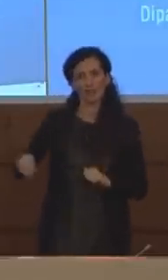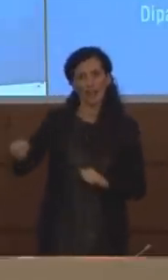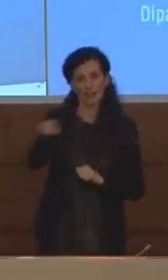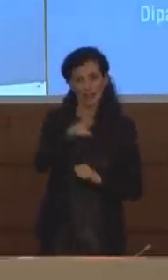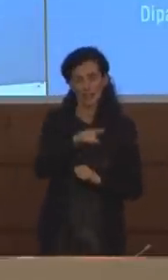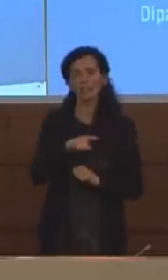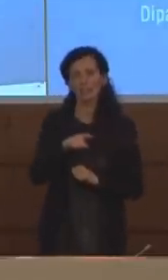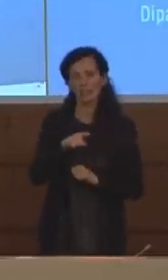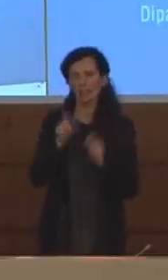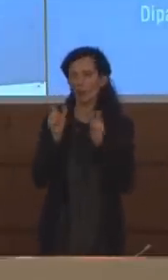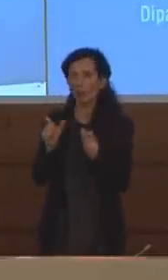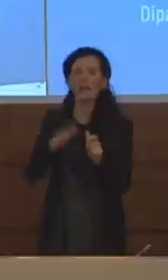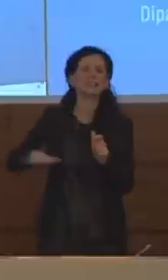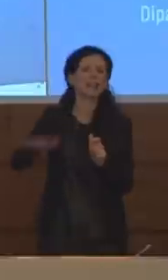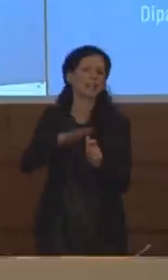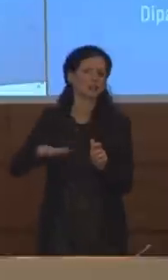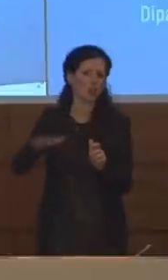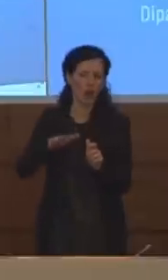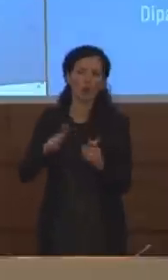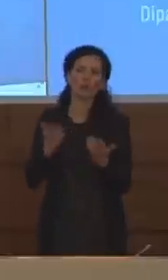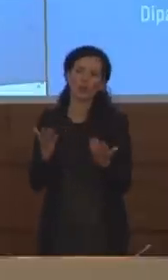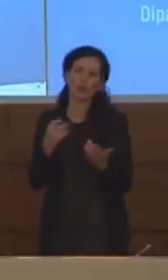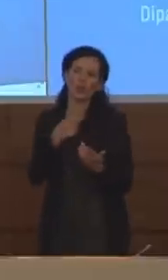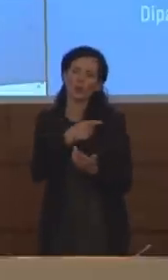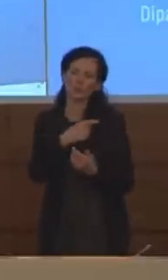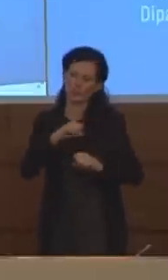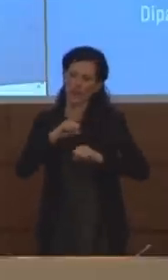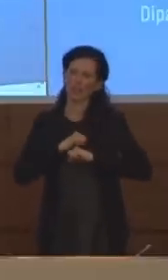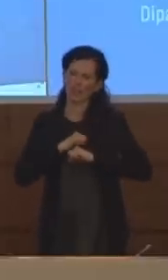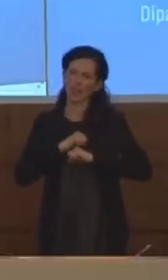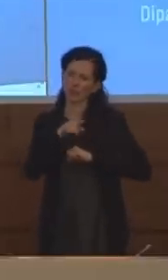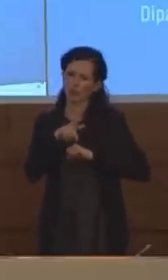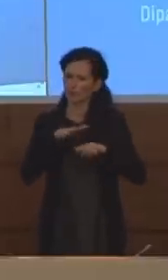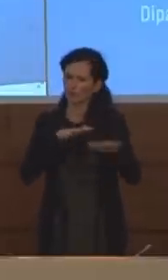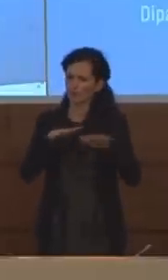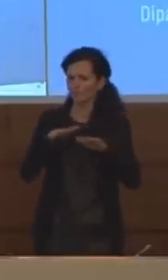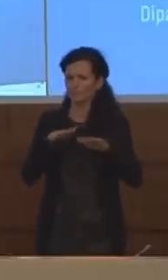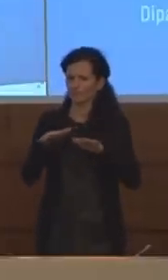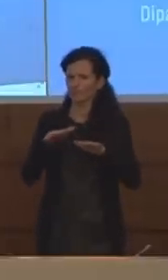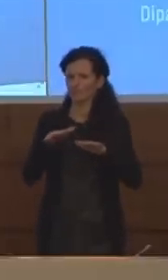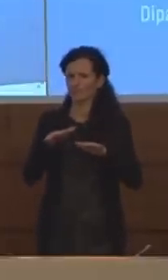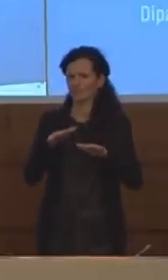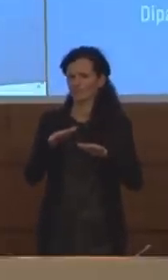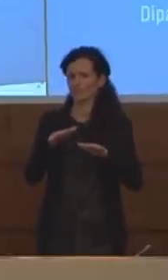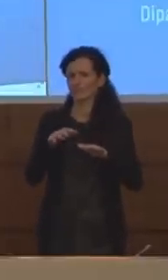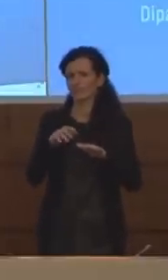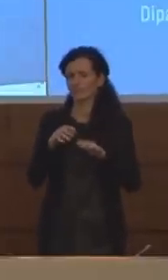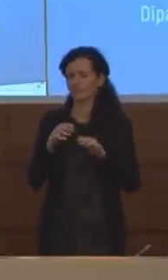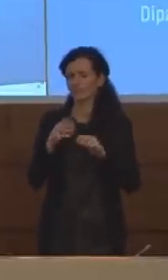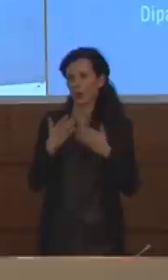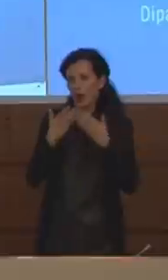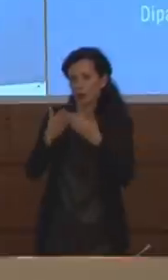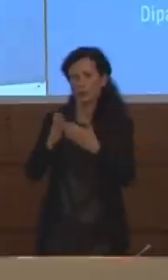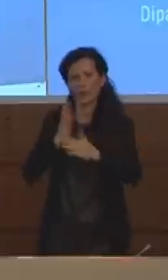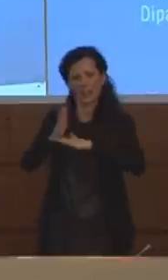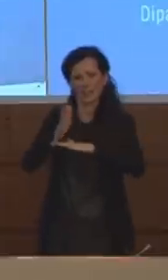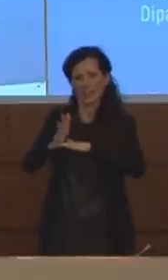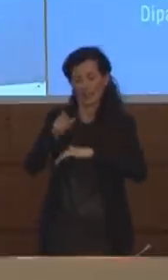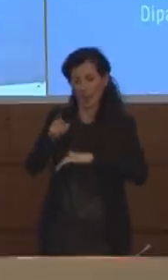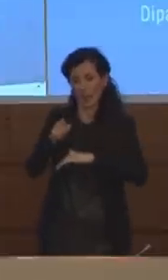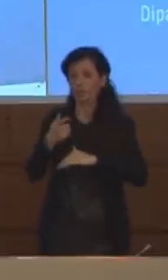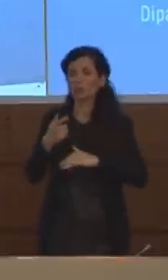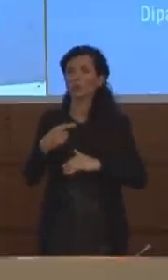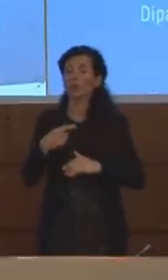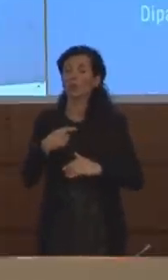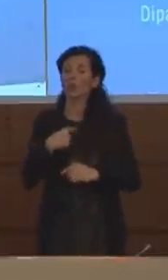a livello di territorio credo che stiano rapidamente muovendosi verso questo tipo di scenario e credo come ci siamo sempre detti nella